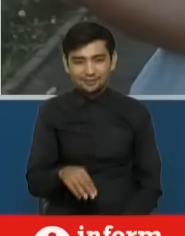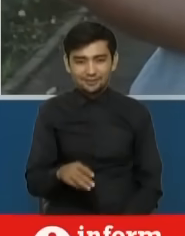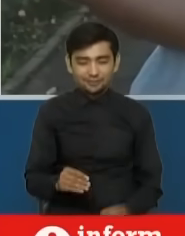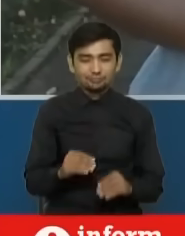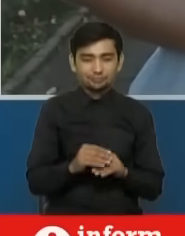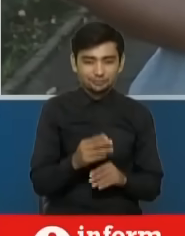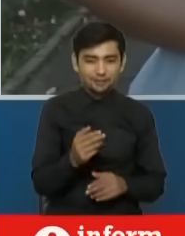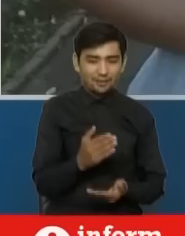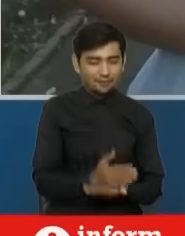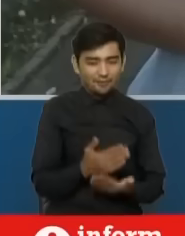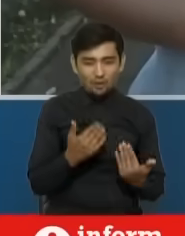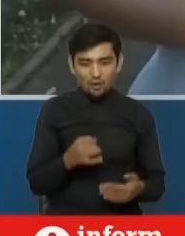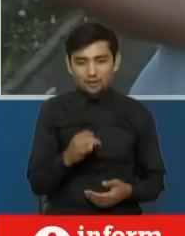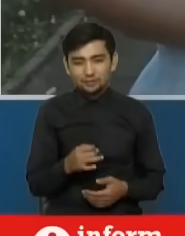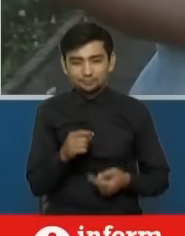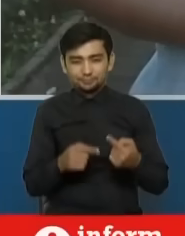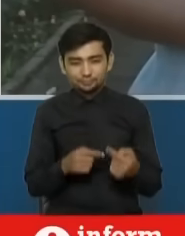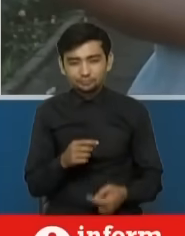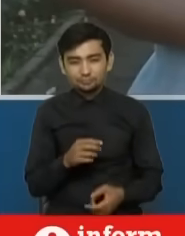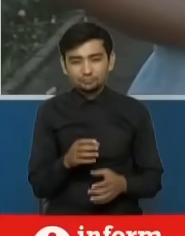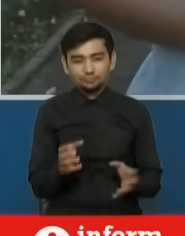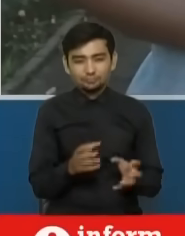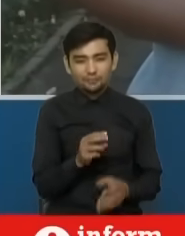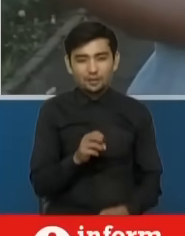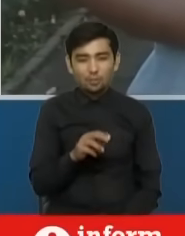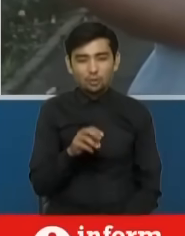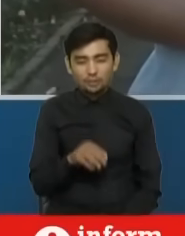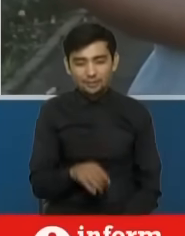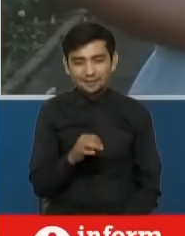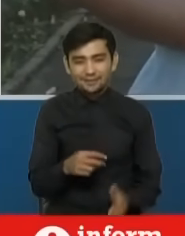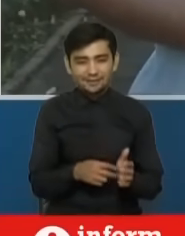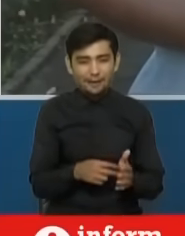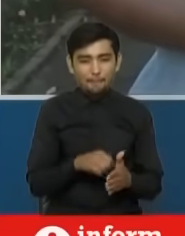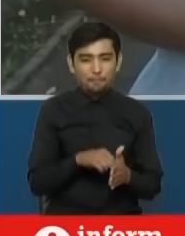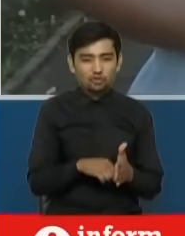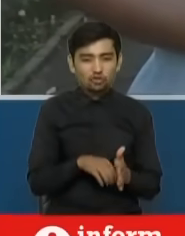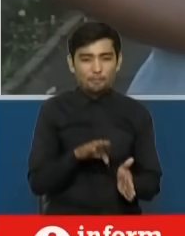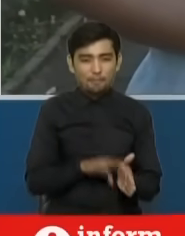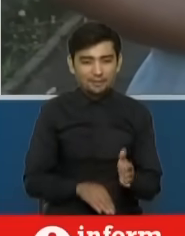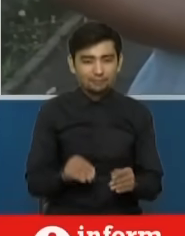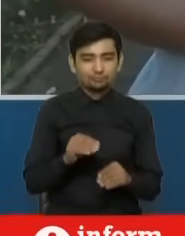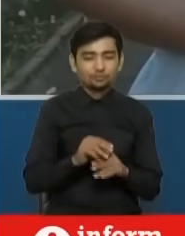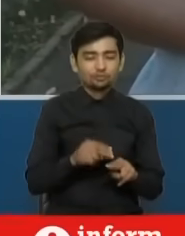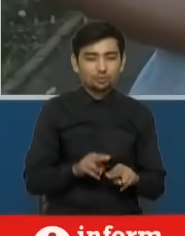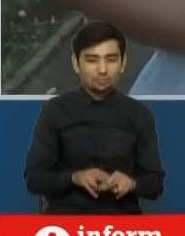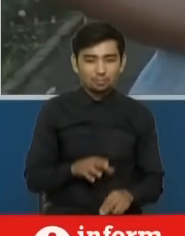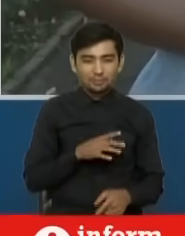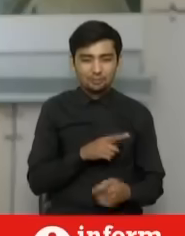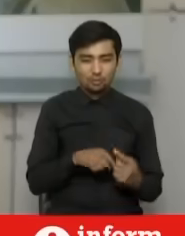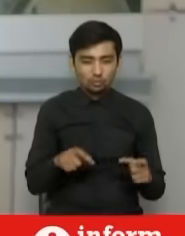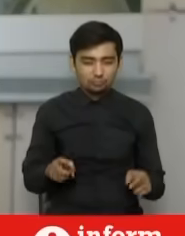көтерілгенін жасырмайды. Бәсекелестікті реттеу және қорғау департаментінің өкілдері бағаны негізсіз өсірген кәсібиелеріне қатысты тексерісті бастап